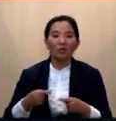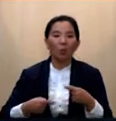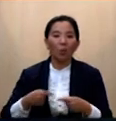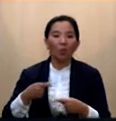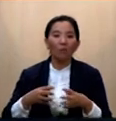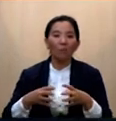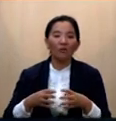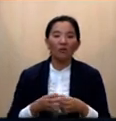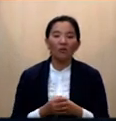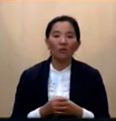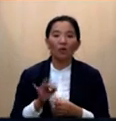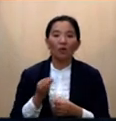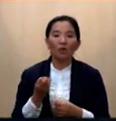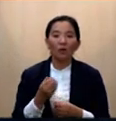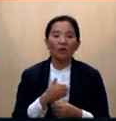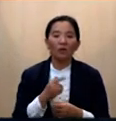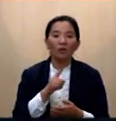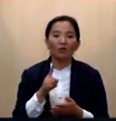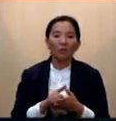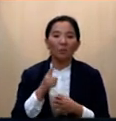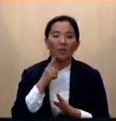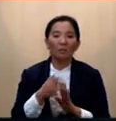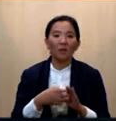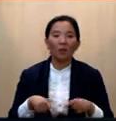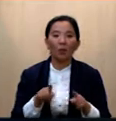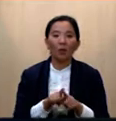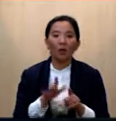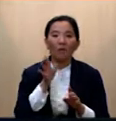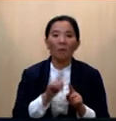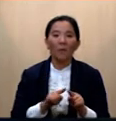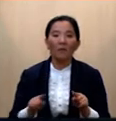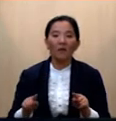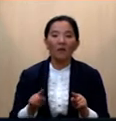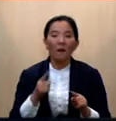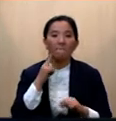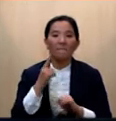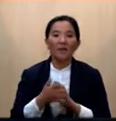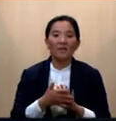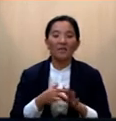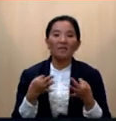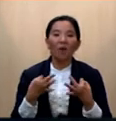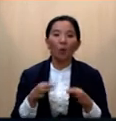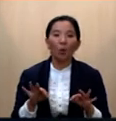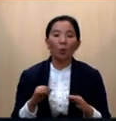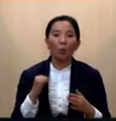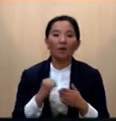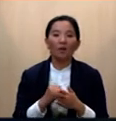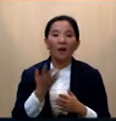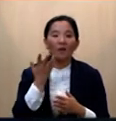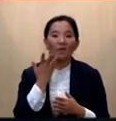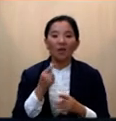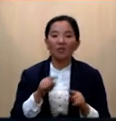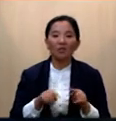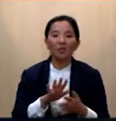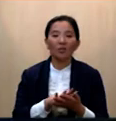спорный мяч. Еще мы должны понимать такой момент, так понятие свободный удар. Когда